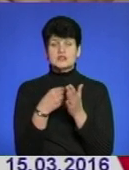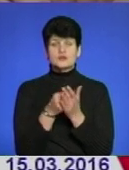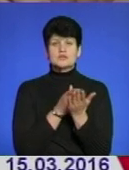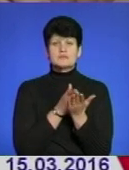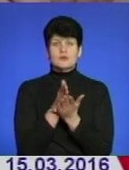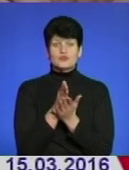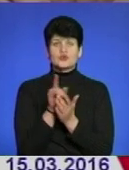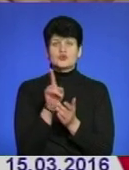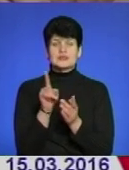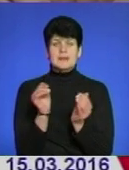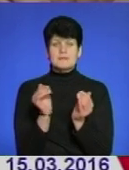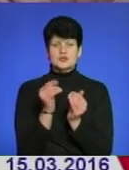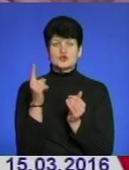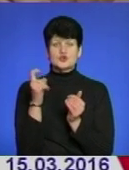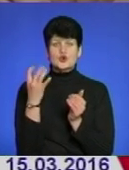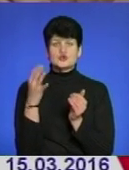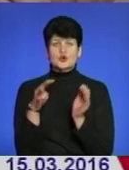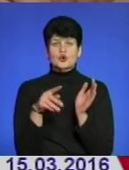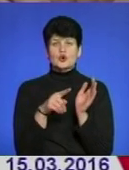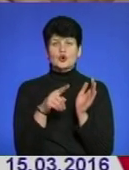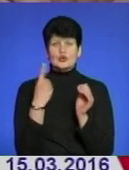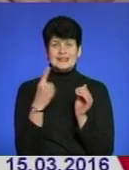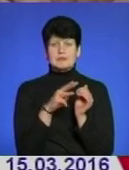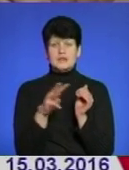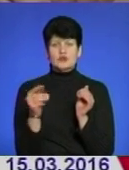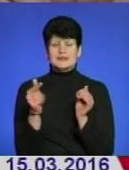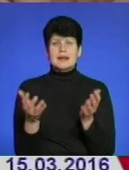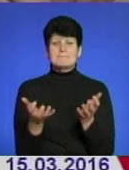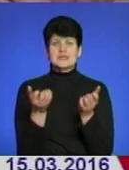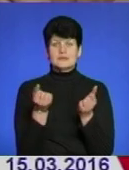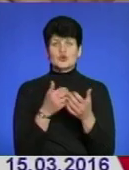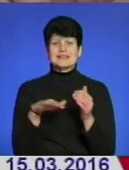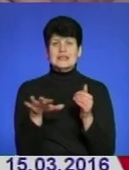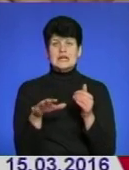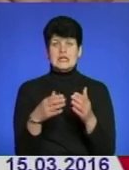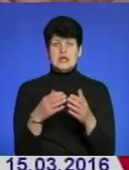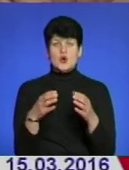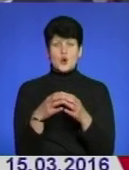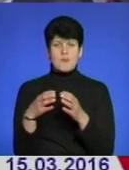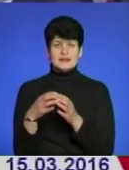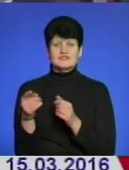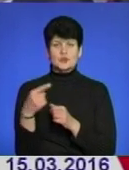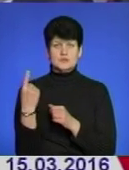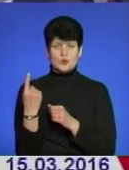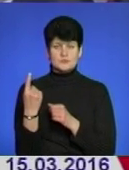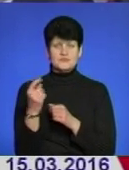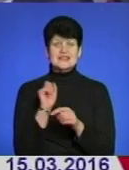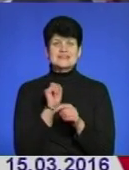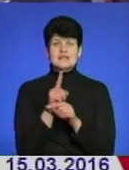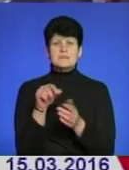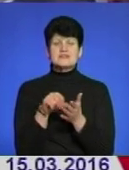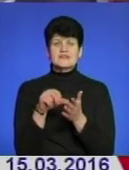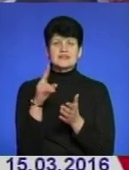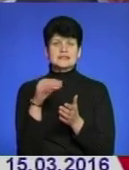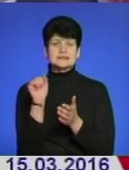спрямовано щонайменше 141 мільйон гривень на підтримку територіальних громад у Тернопільській області. Завдання представників